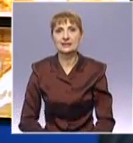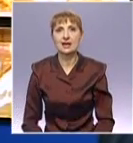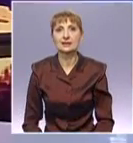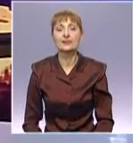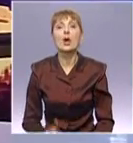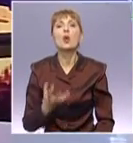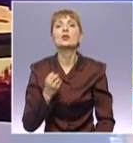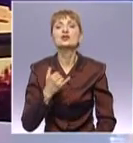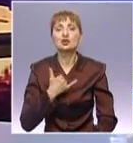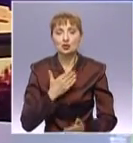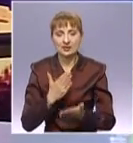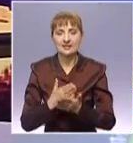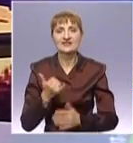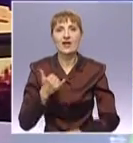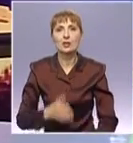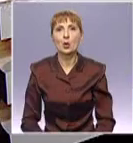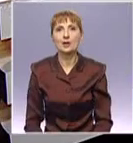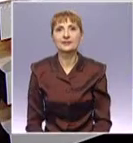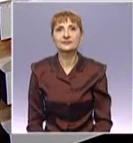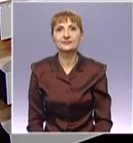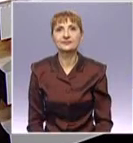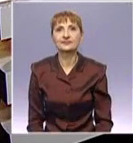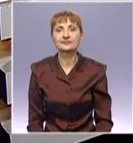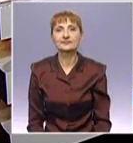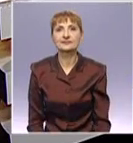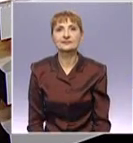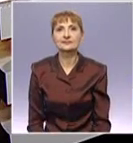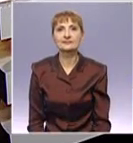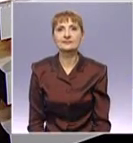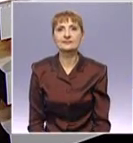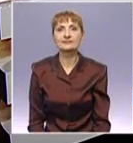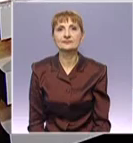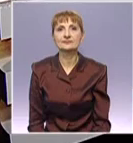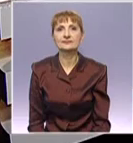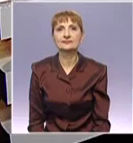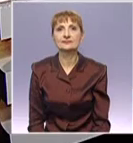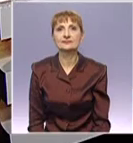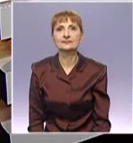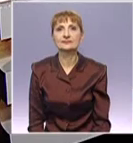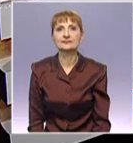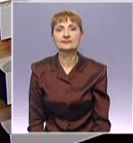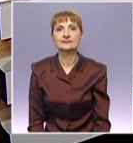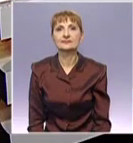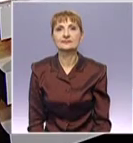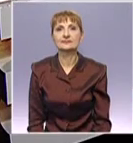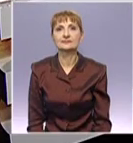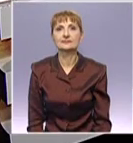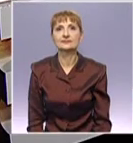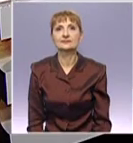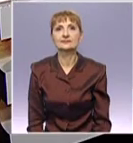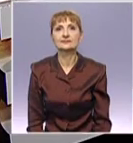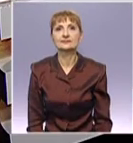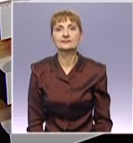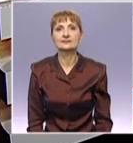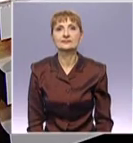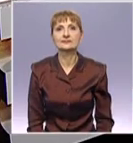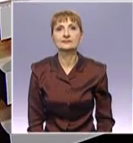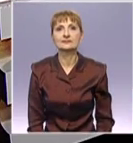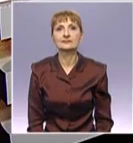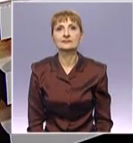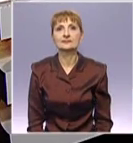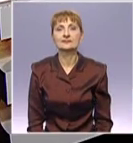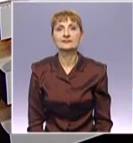У нас еще один звонок от телезрителя. Говорите, вы в прямом эфире, слушаем вас. Добрый вечер. Здравствуйте. Я хотел задать